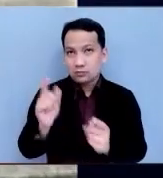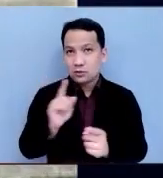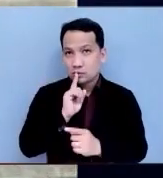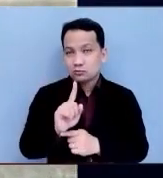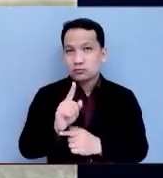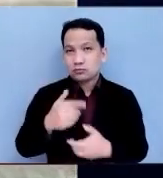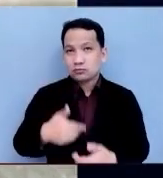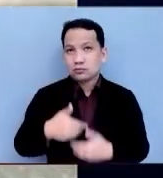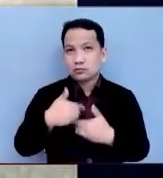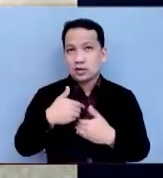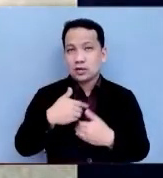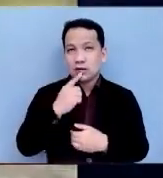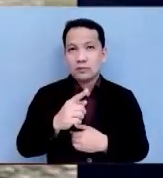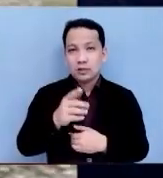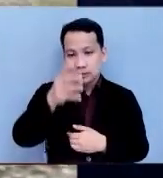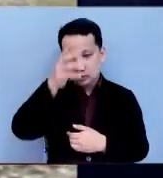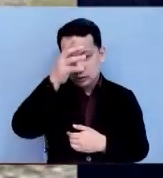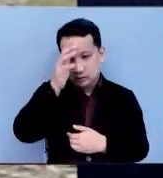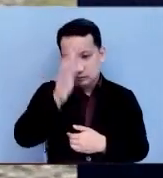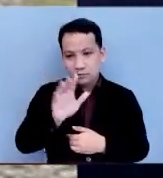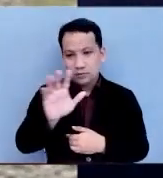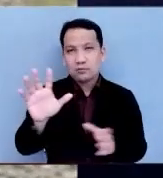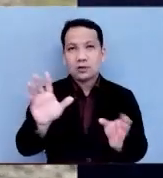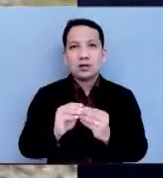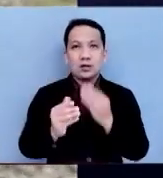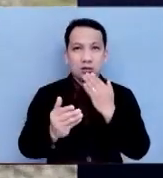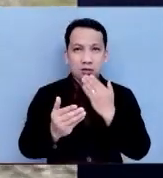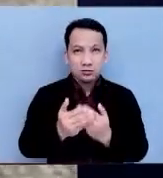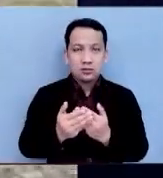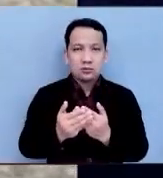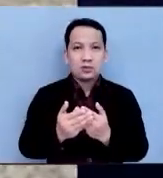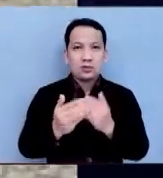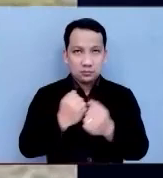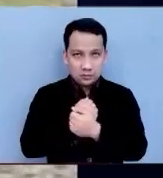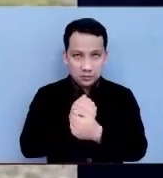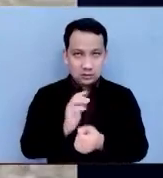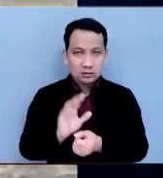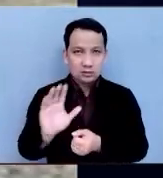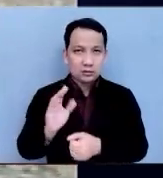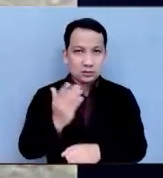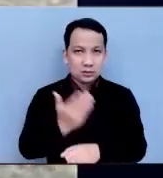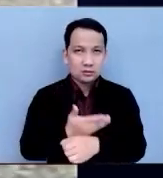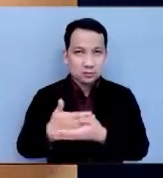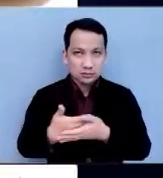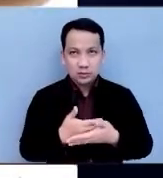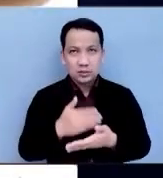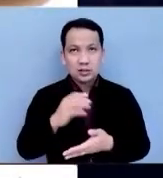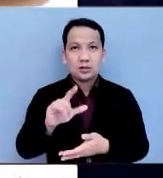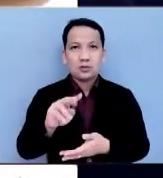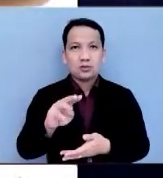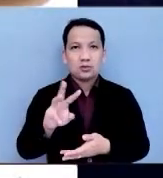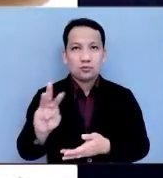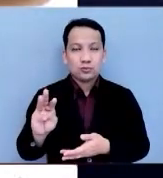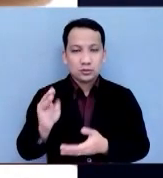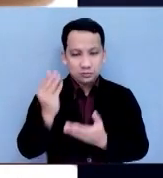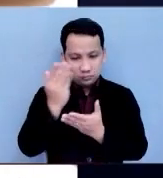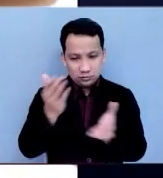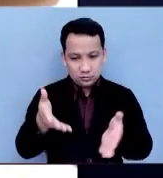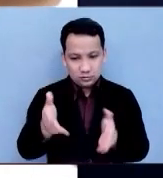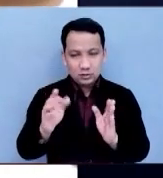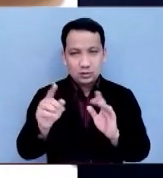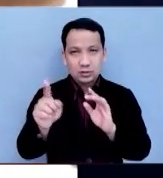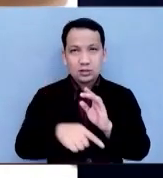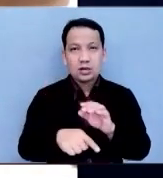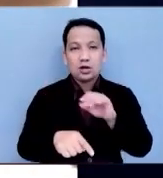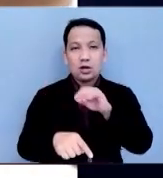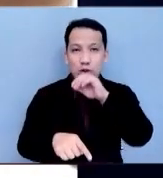pinagmamalaki ni Denise ang ama sa kabutihan at pagmamahal nito sa kanila ni Baby Eloy. Payo ni tatay slash lolo Don